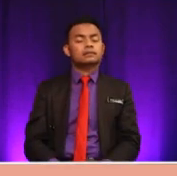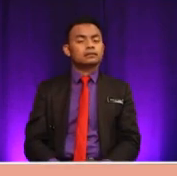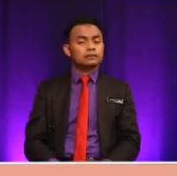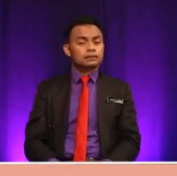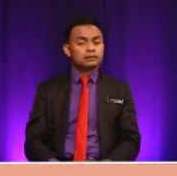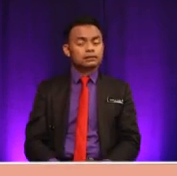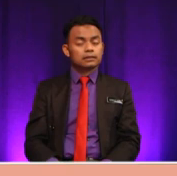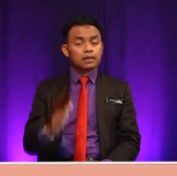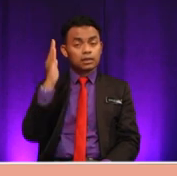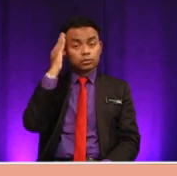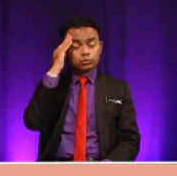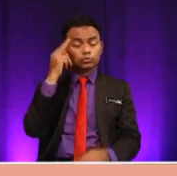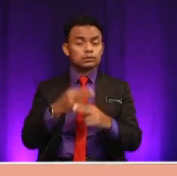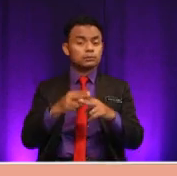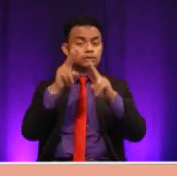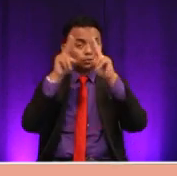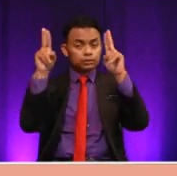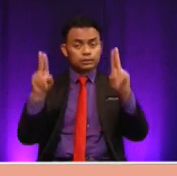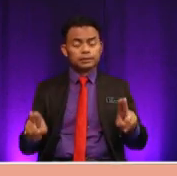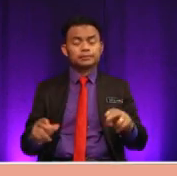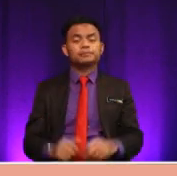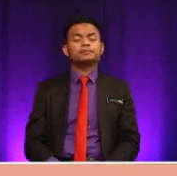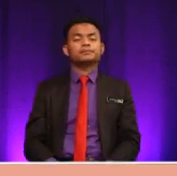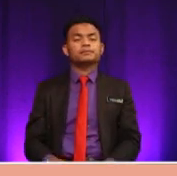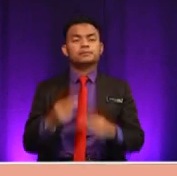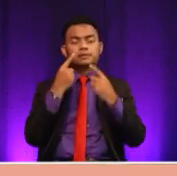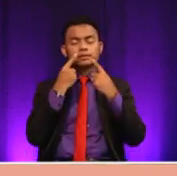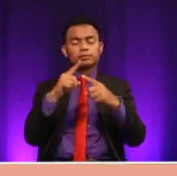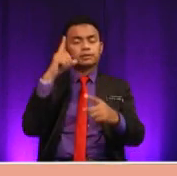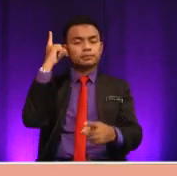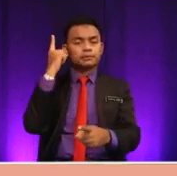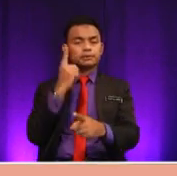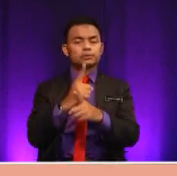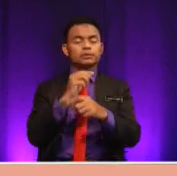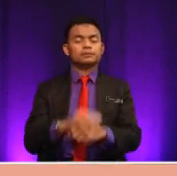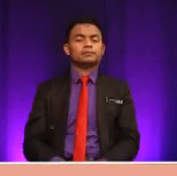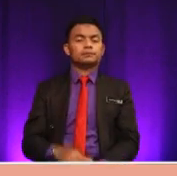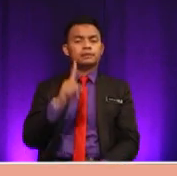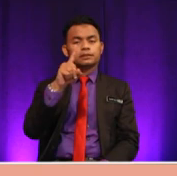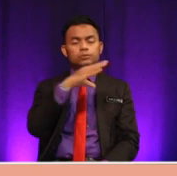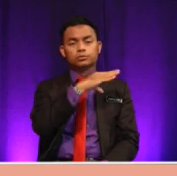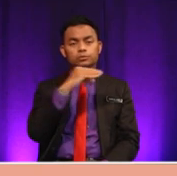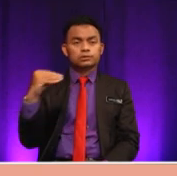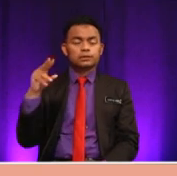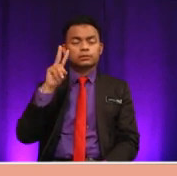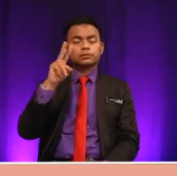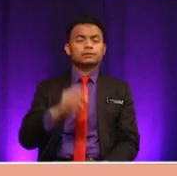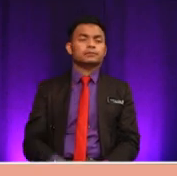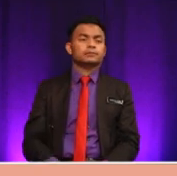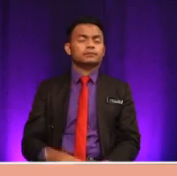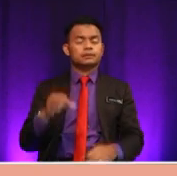komponen Oke jadi jawaban virus tadi betul oke 1 dan 2 jadi kalau